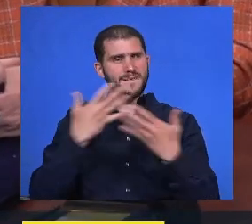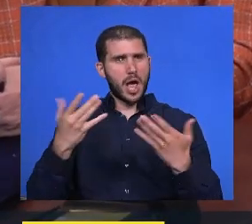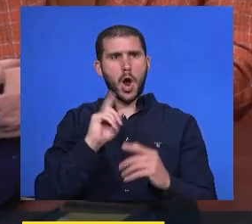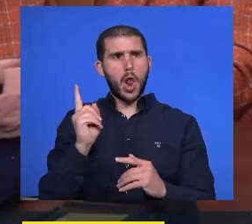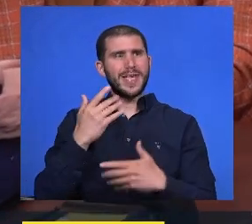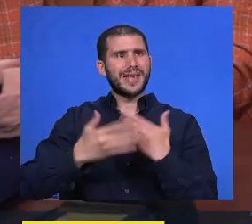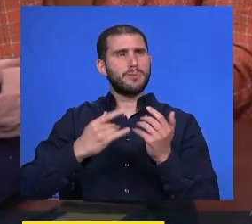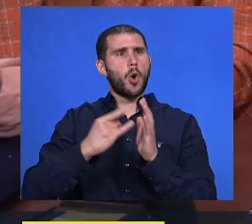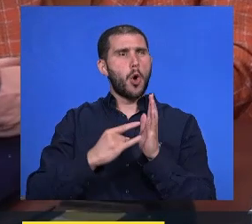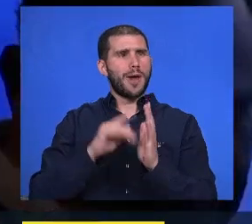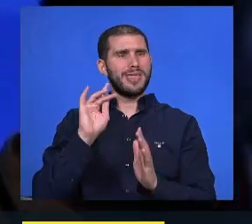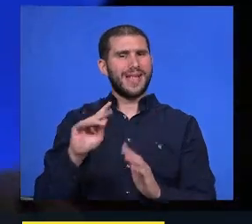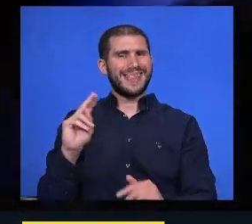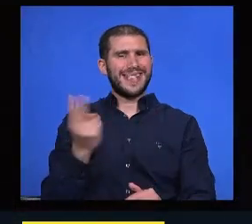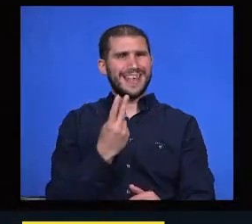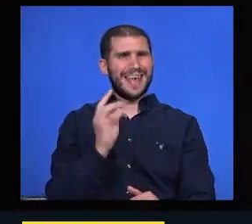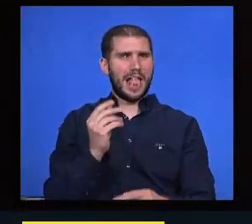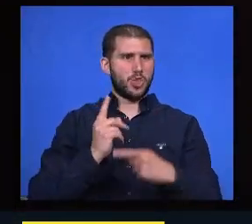שום חוק נגד הקהילה הנוצרית.